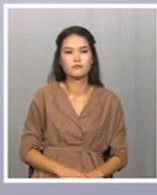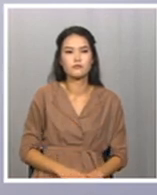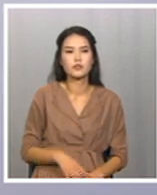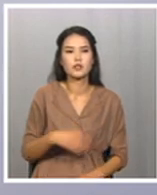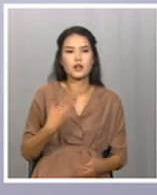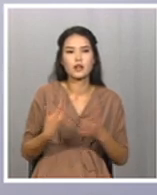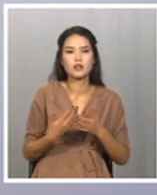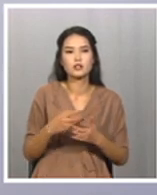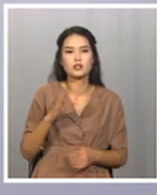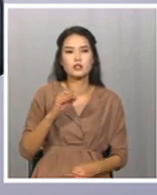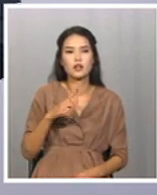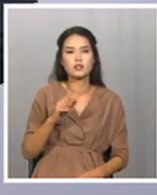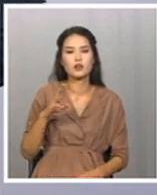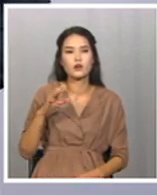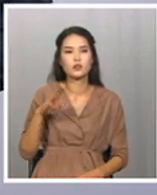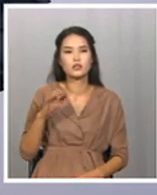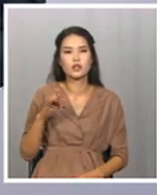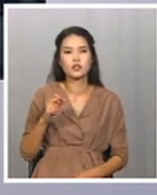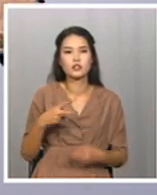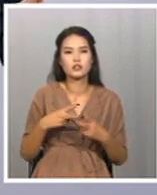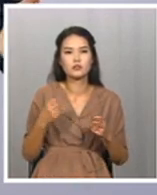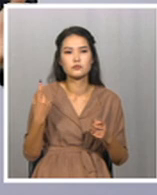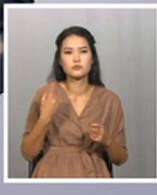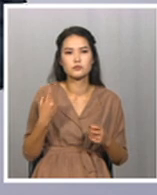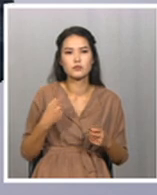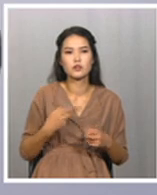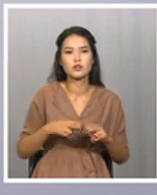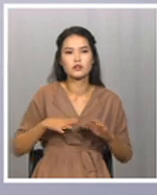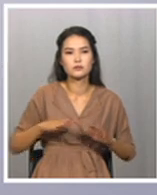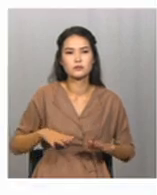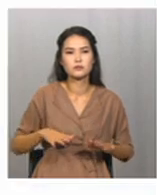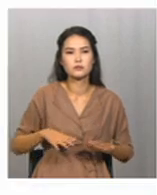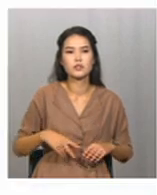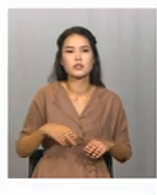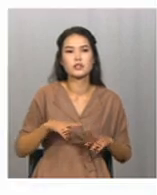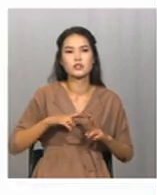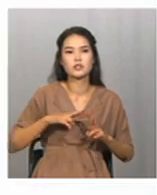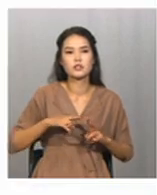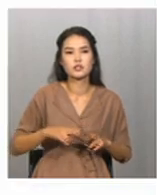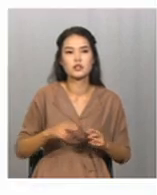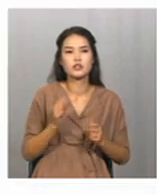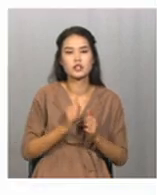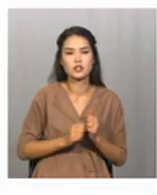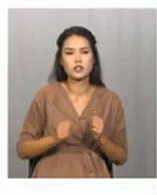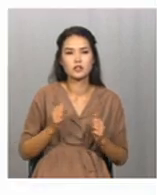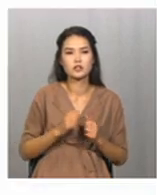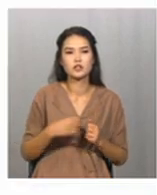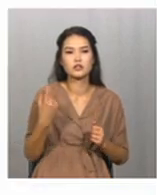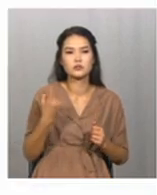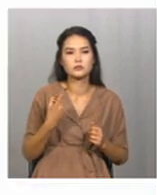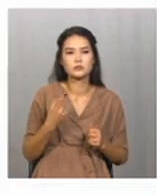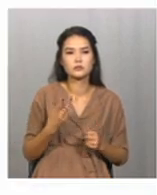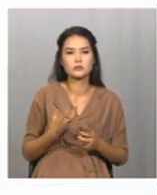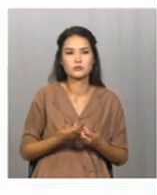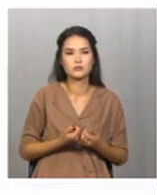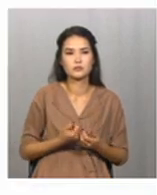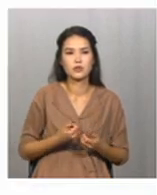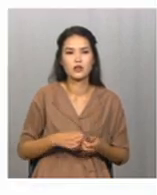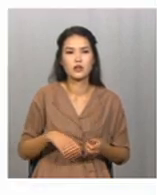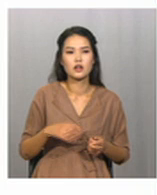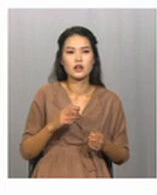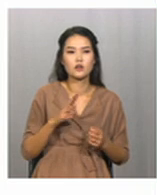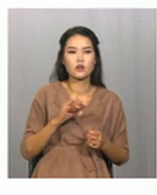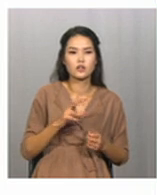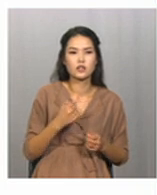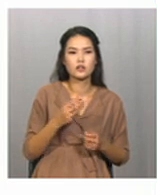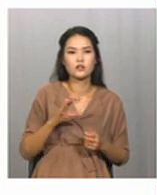келетін болсақ, тангенс альфа көбейту котангенс альфа тең 1. Бұл жерде екеуінің кез келген дәрежесінде де 1 шыға береді. Мысалы, тангенс квадрат альфа көбейту котангенс